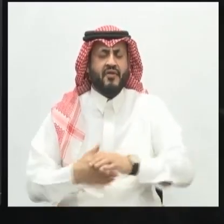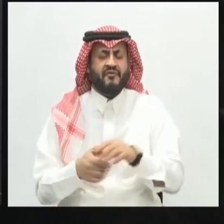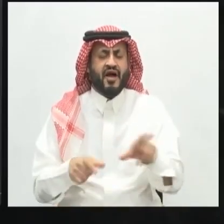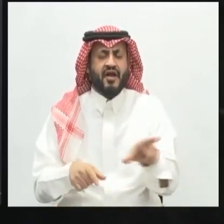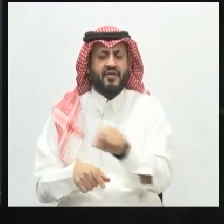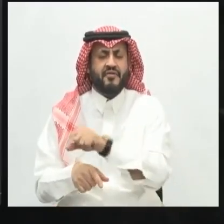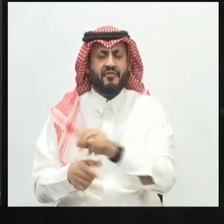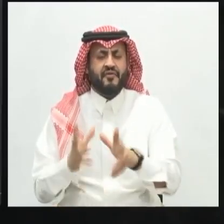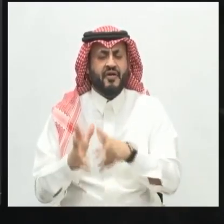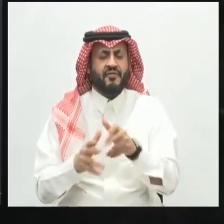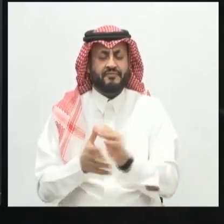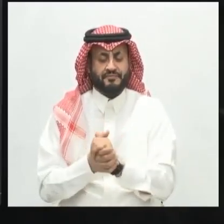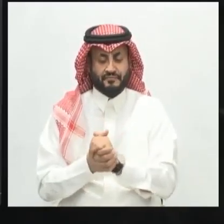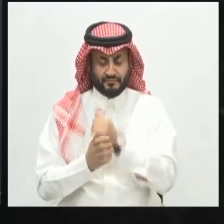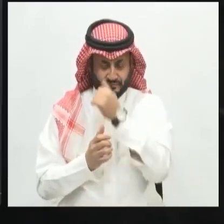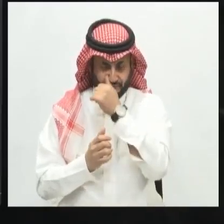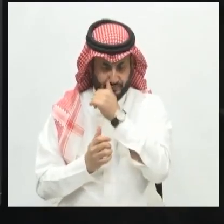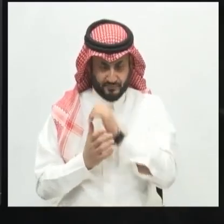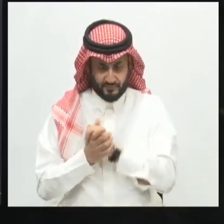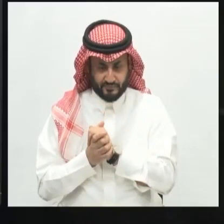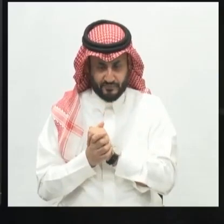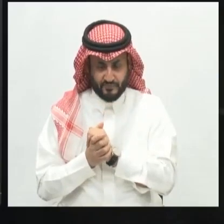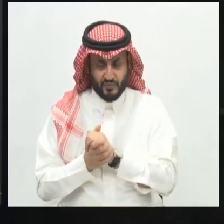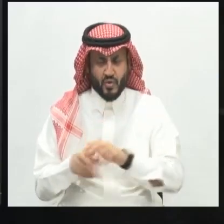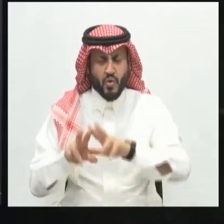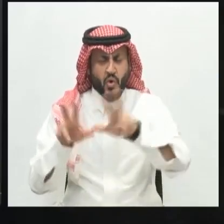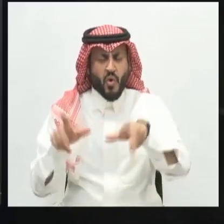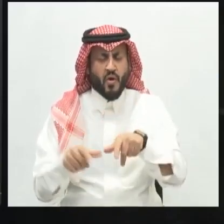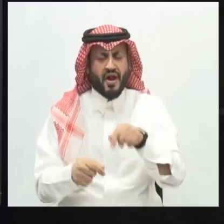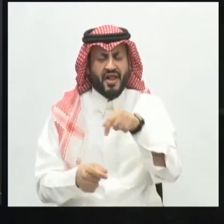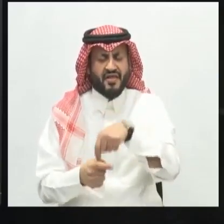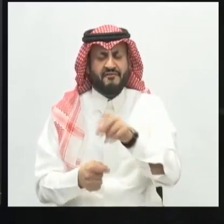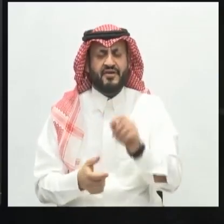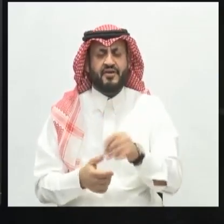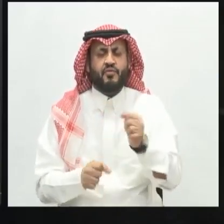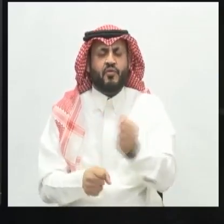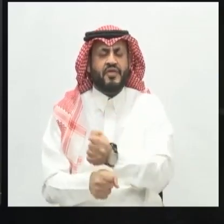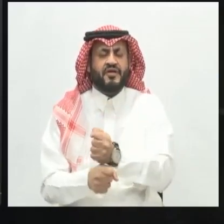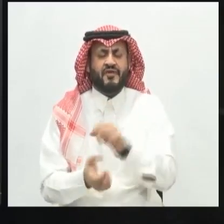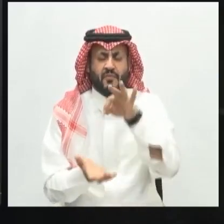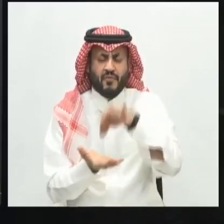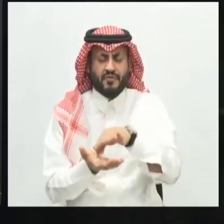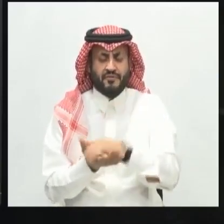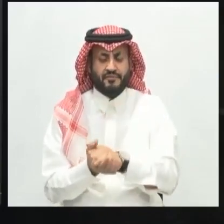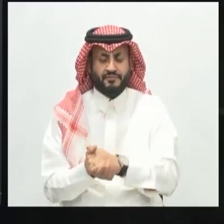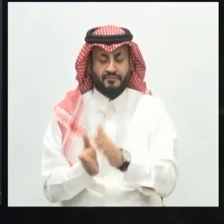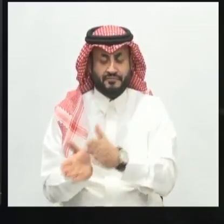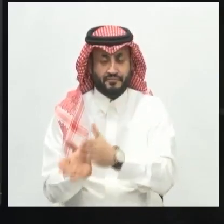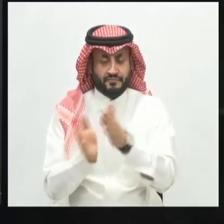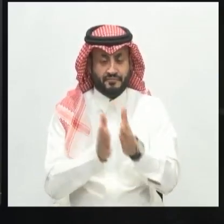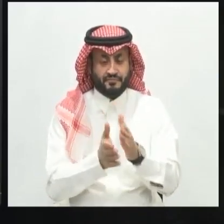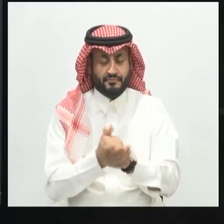تعرفنا على الوظيفه وهي لكل نظام وظيفه معينه ومخصصه ننتقل